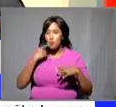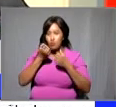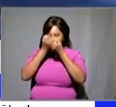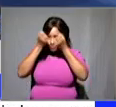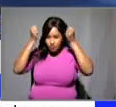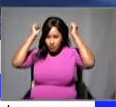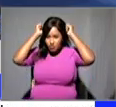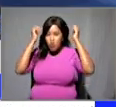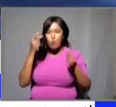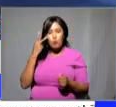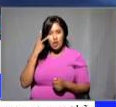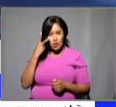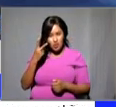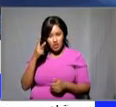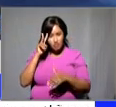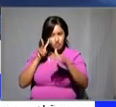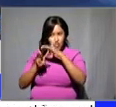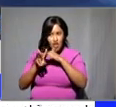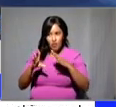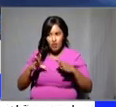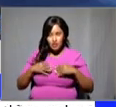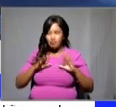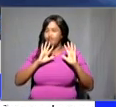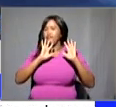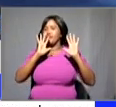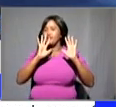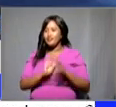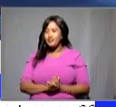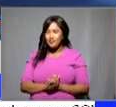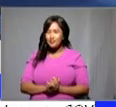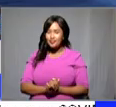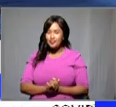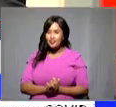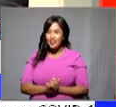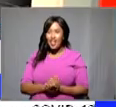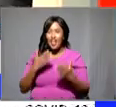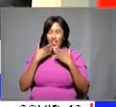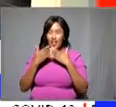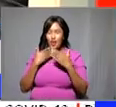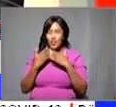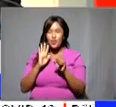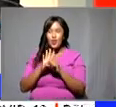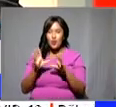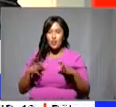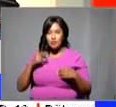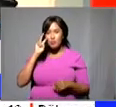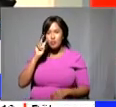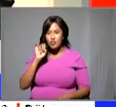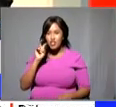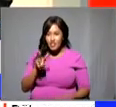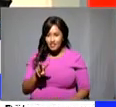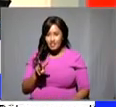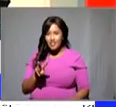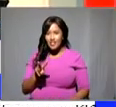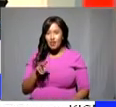kabere mbere ito ateiganira ganira monete kabere mbere ito gatho nyingi muno muno muno ni guikarania na ithithinie